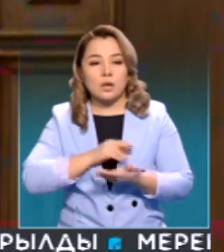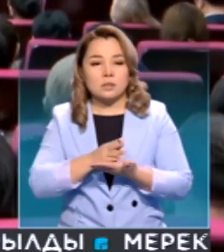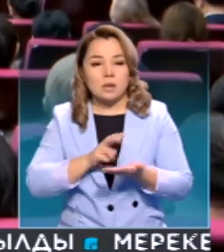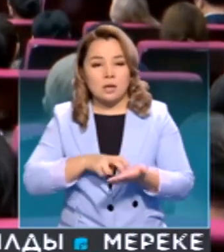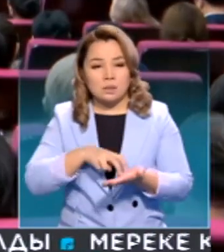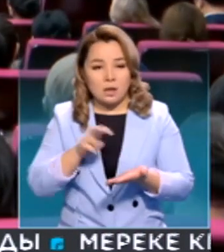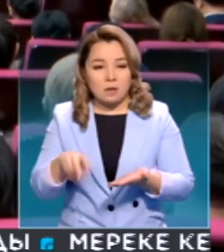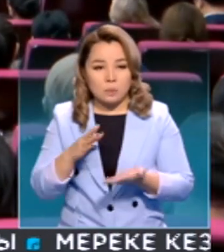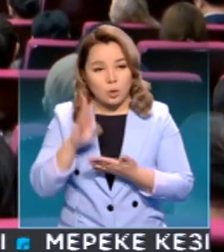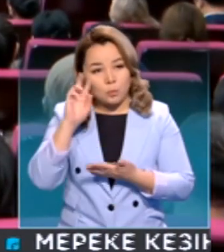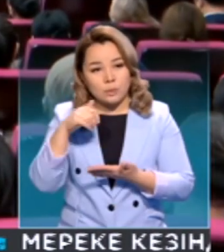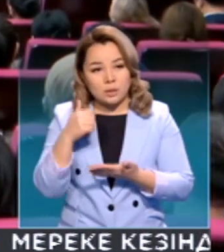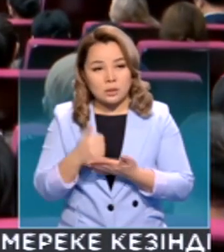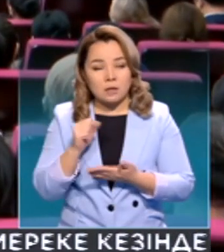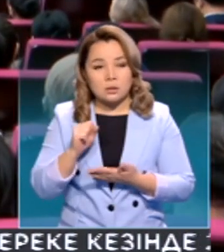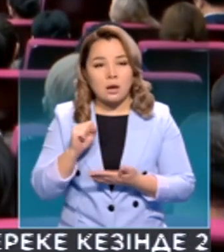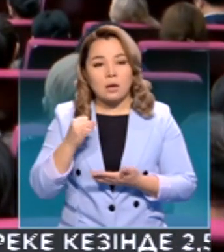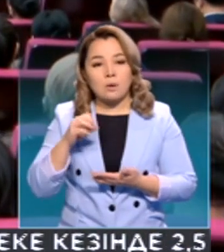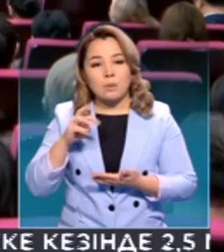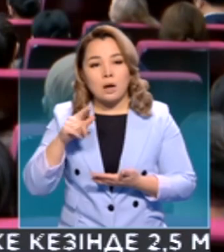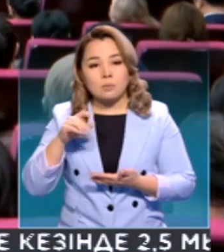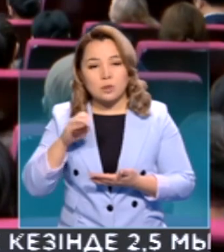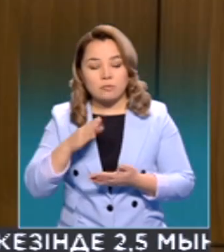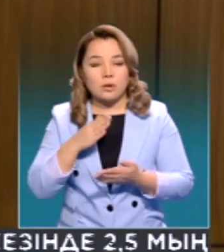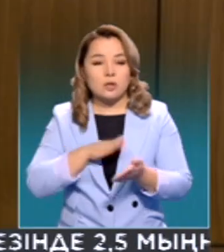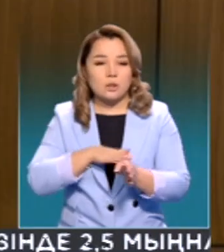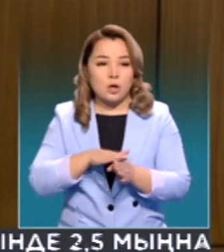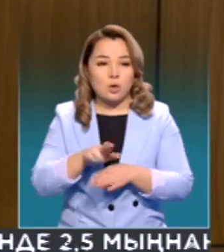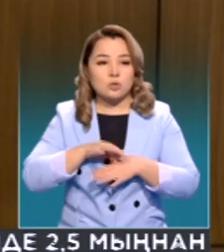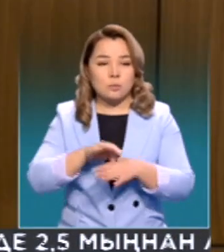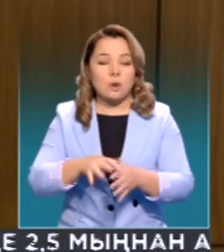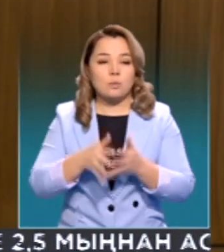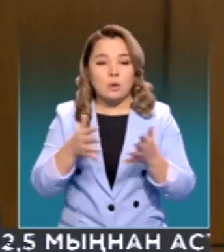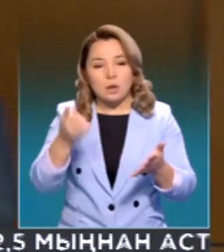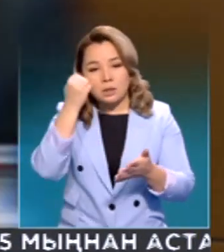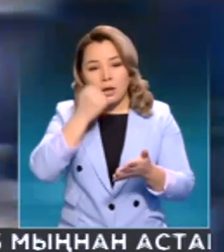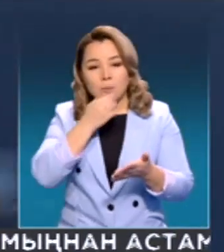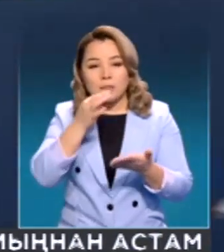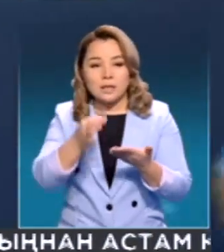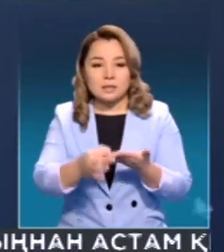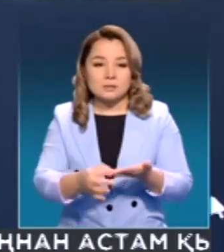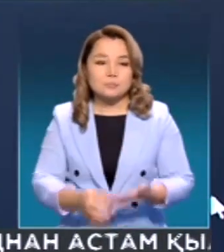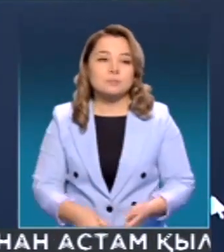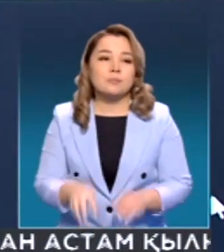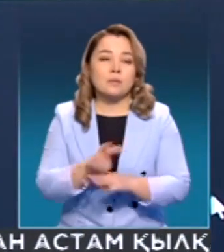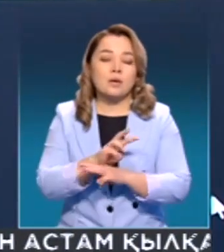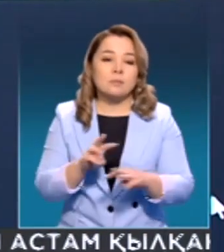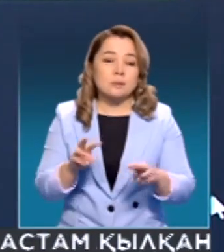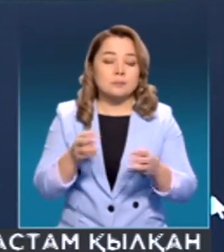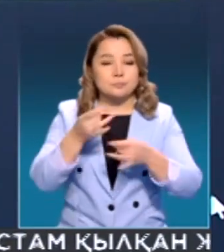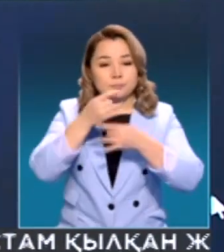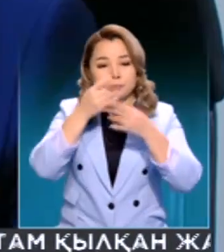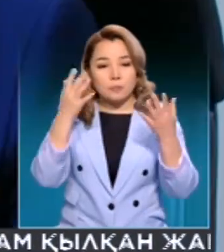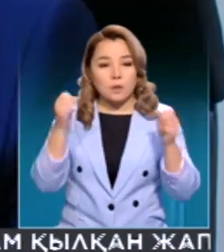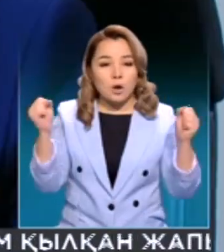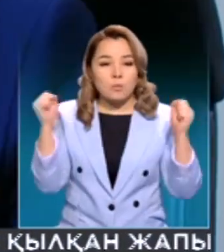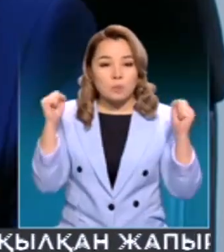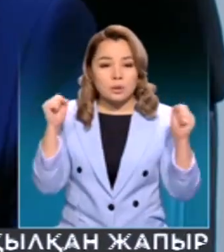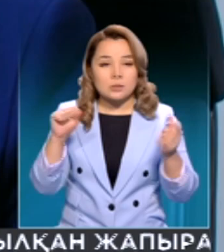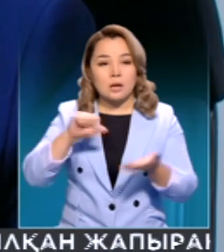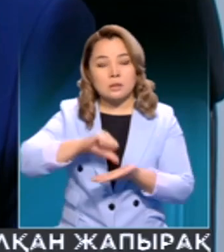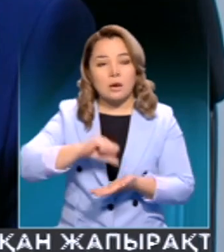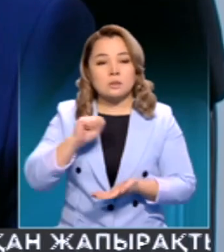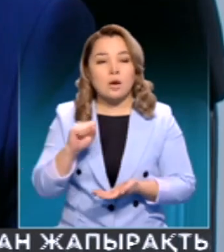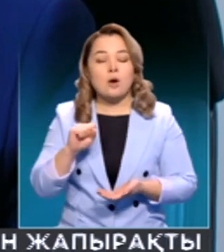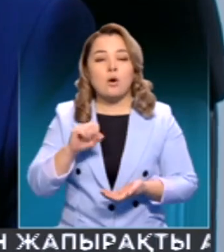босатылды. Үкімет басшысы Асхат Аймағамбетовке атқарған жұмысы үшін алғыс білдірді. Мәдениет және спорт министрі қызметіне Асхат